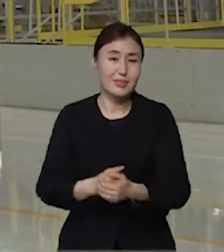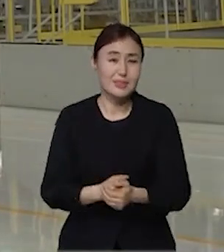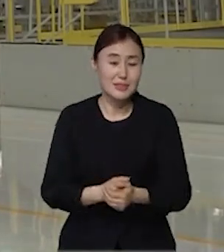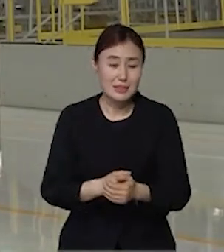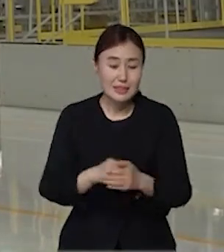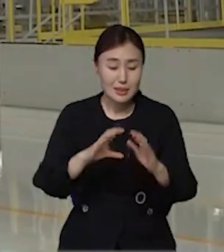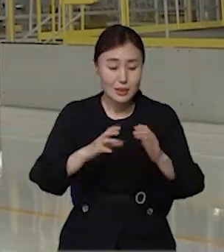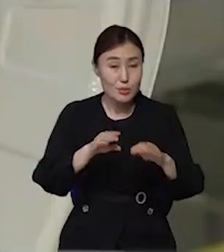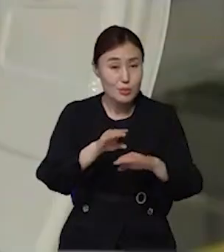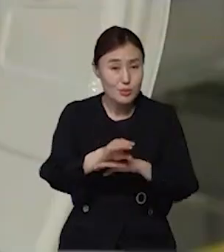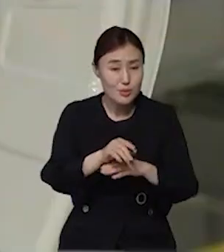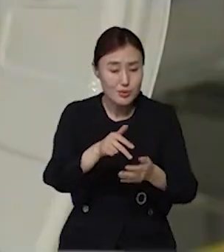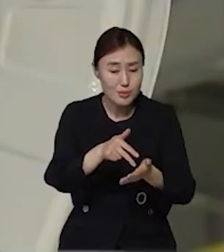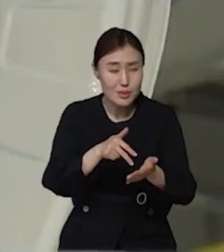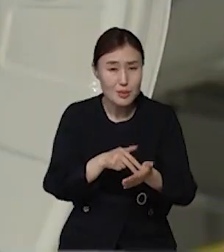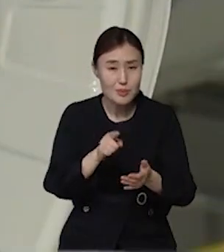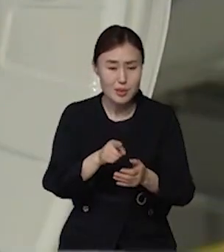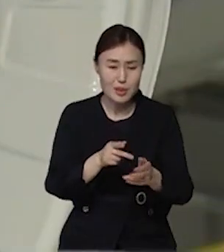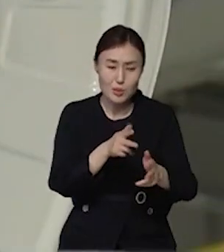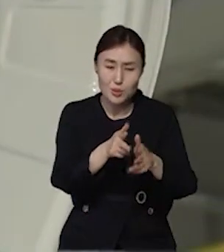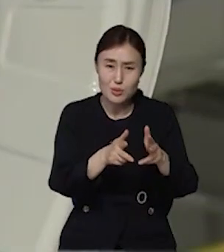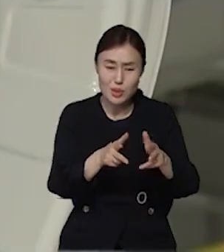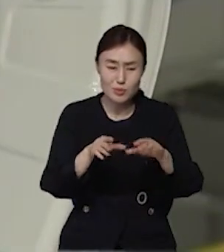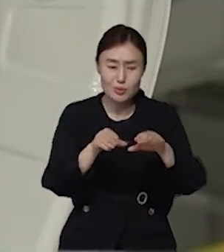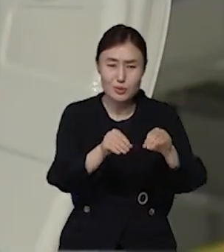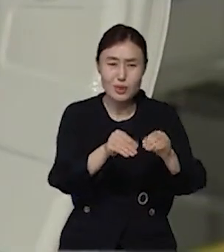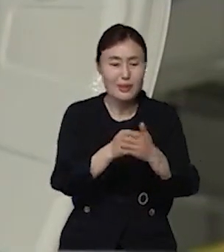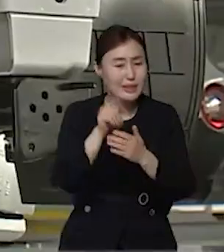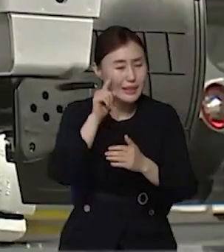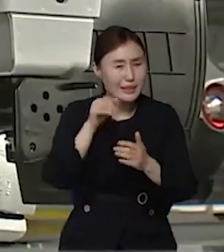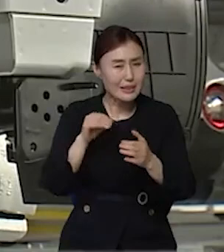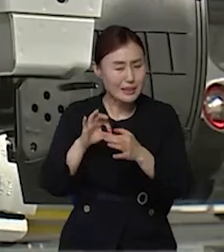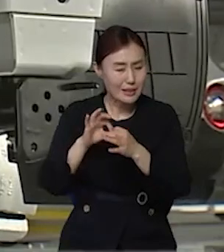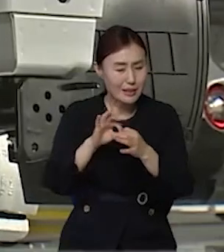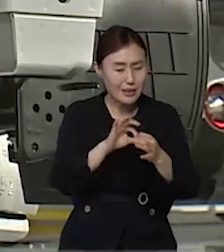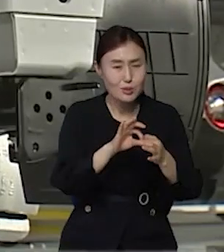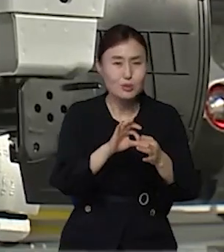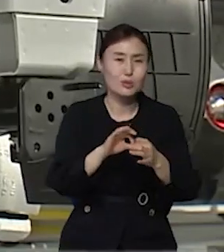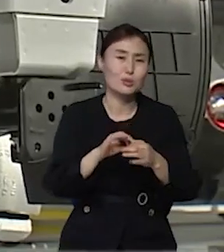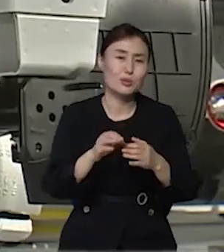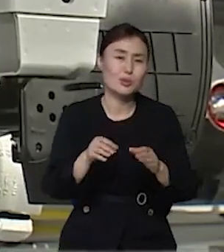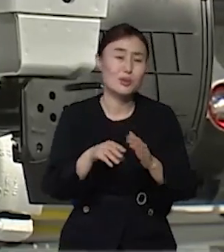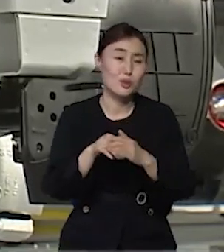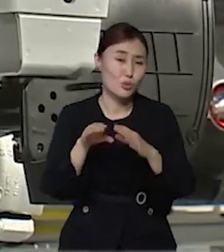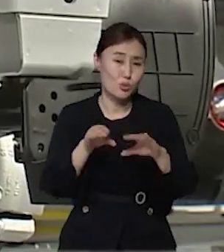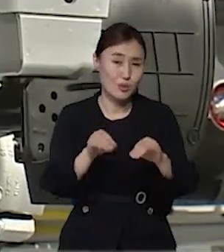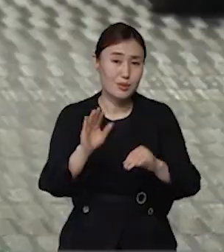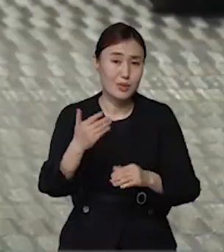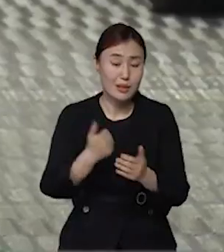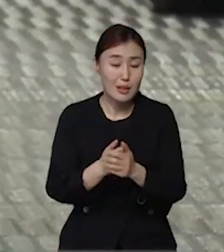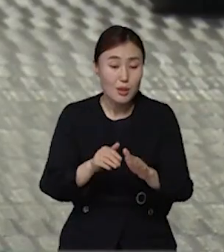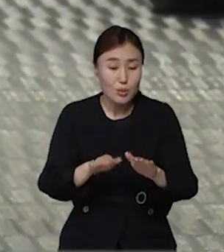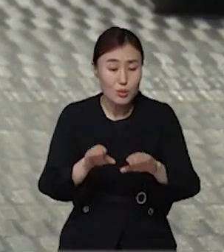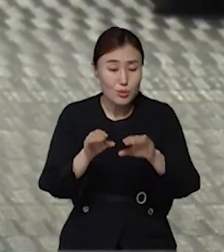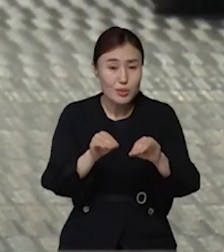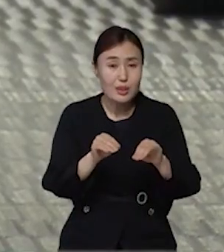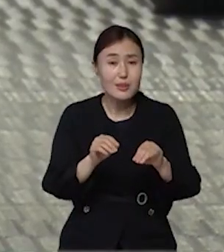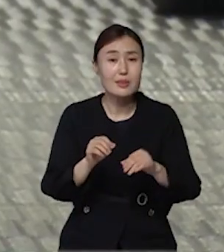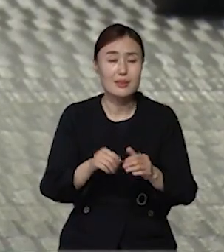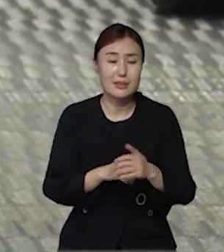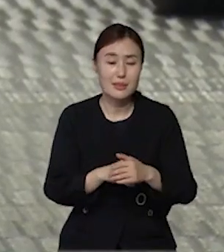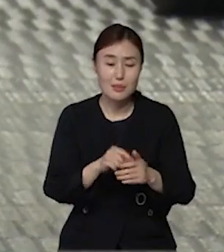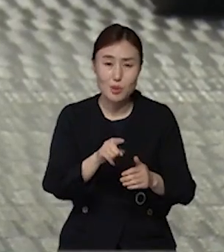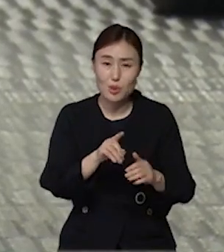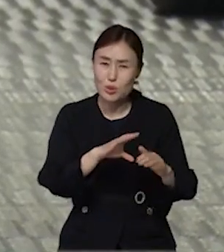광주 글로벌 모터스 측은 생산 라인 가동 중단이 내일까지 계속된다고 밝혔습니다. 이번 가동 중단으로